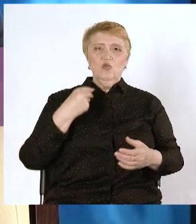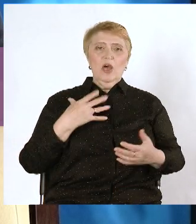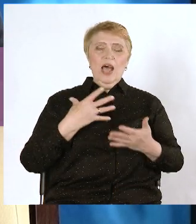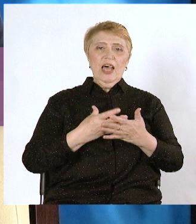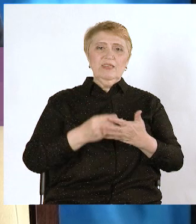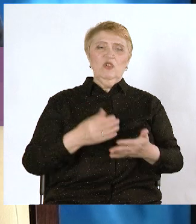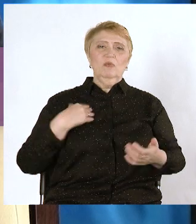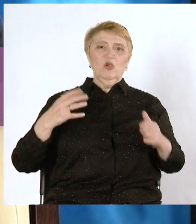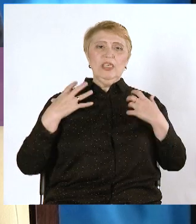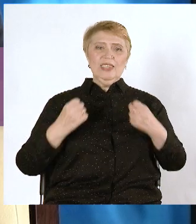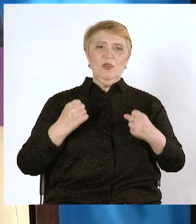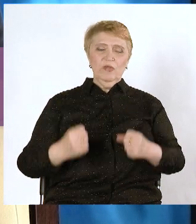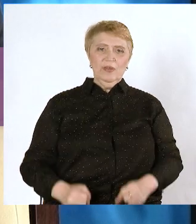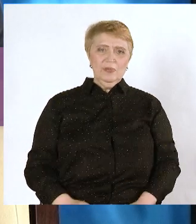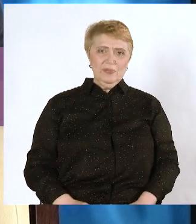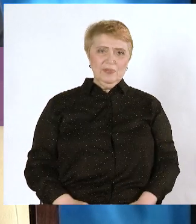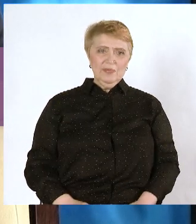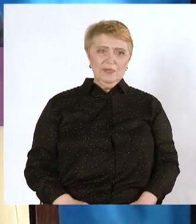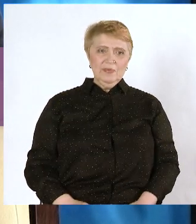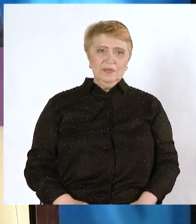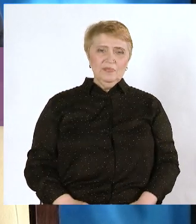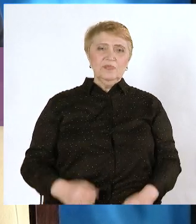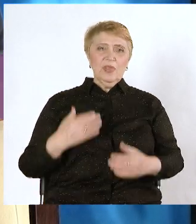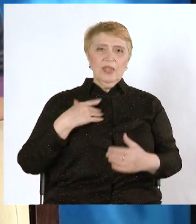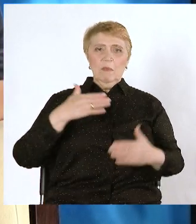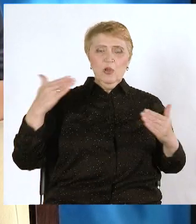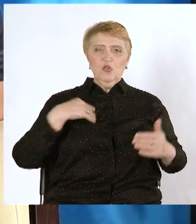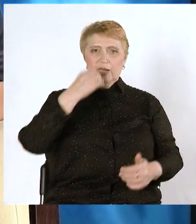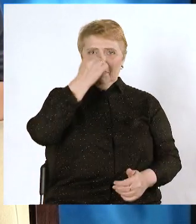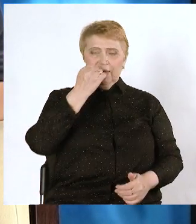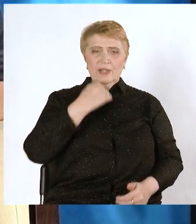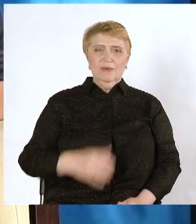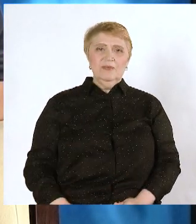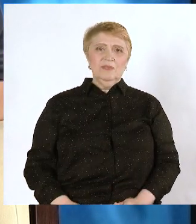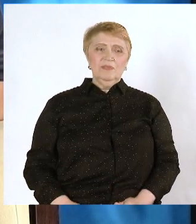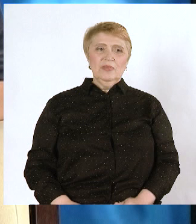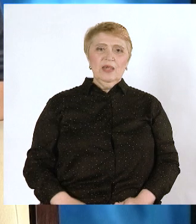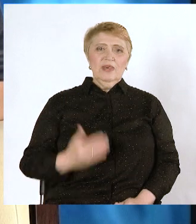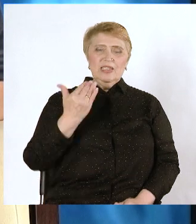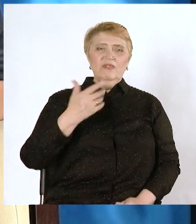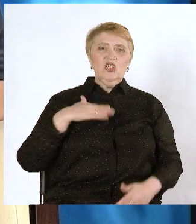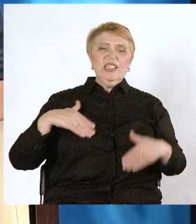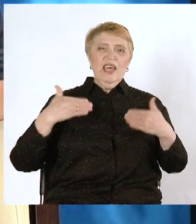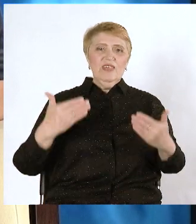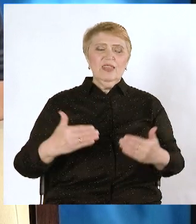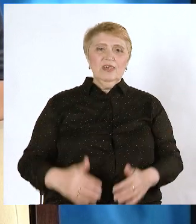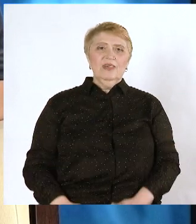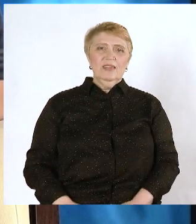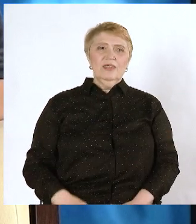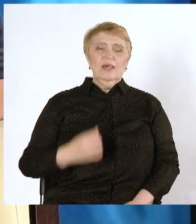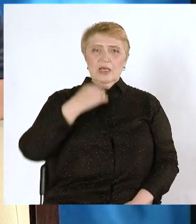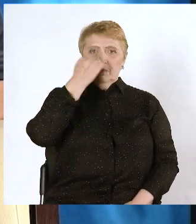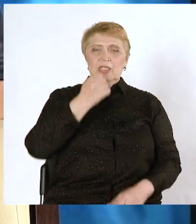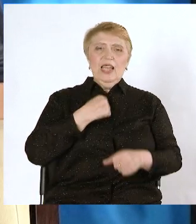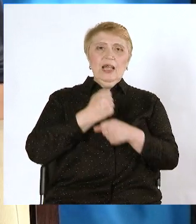которые страдают сахарным диабетом елены кино большое спасибо за вашу точку зрения за ваши советы еще раз рекомендации